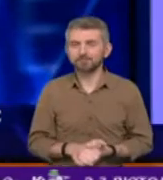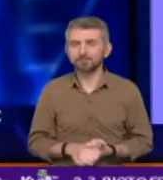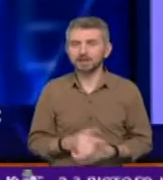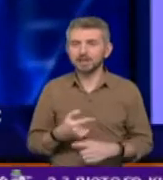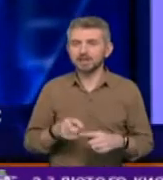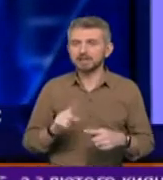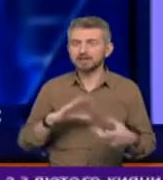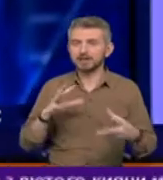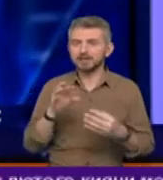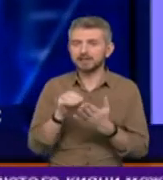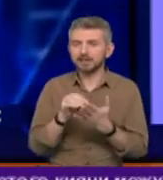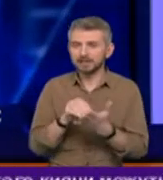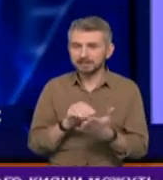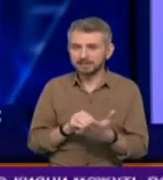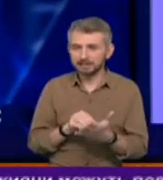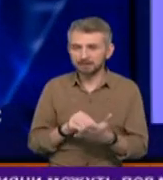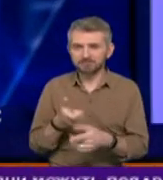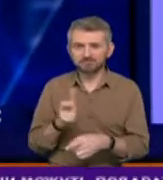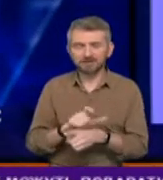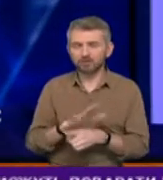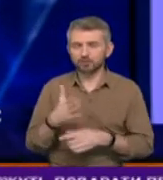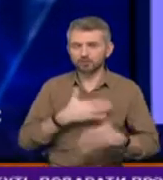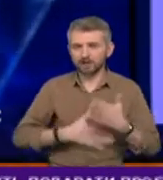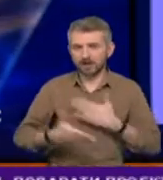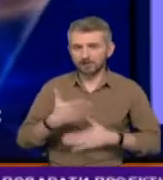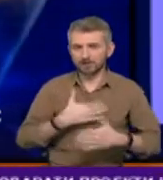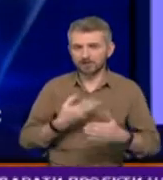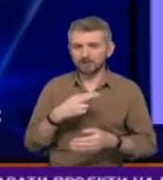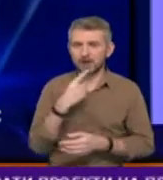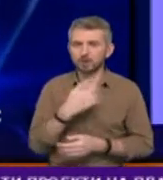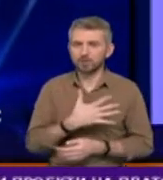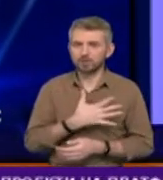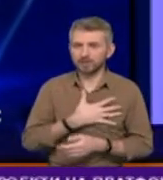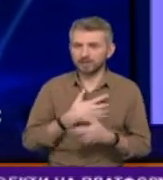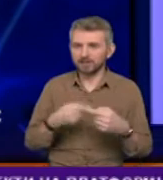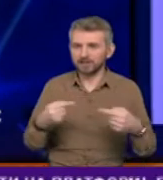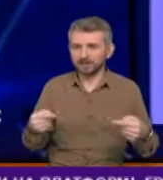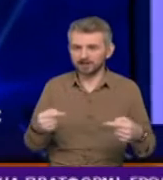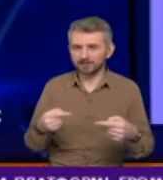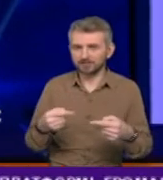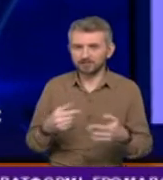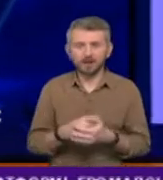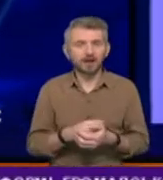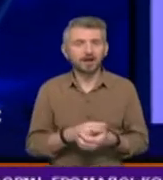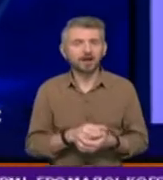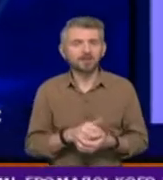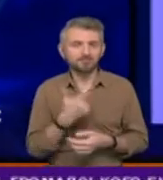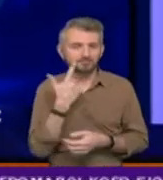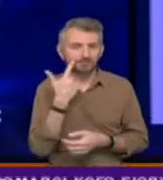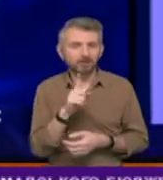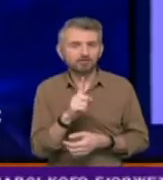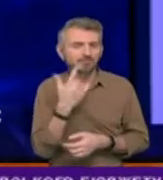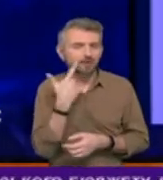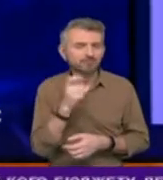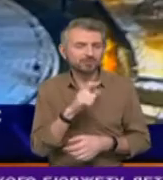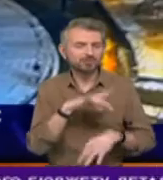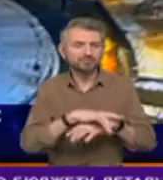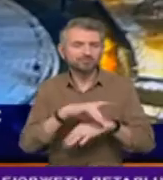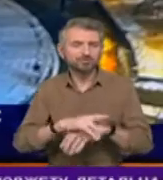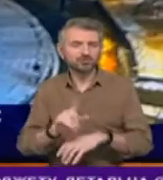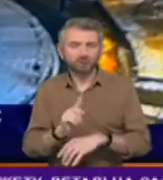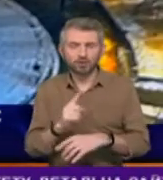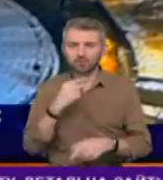хто і як складає зовнішнє незалежне оцінювання, якраз в питанні української мови, коли ми говоримо про те, що там масово виїжджають, але все